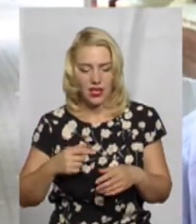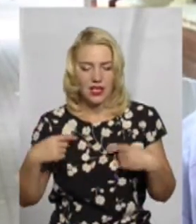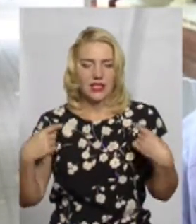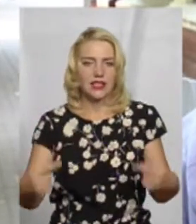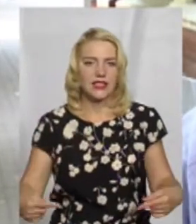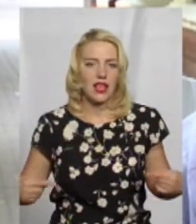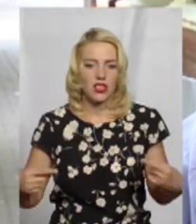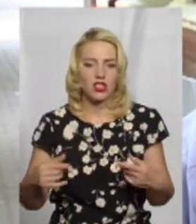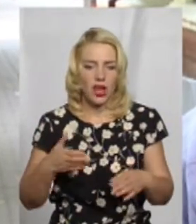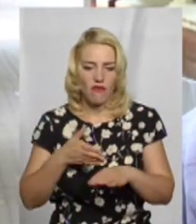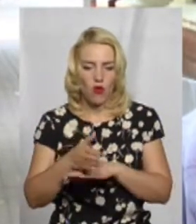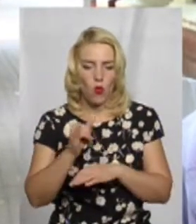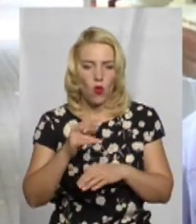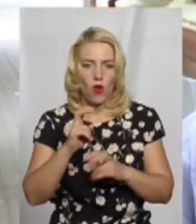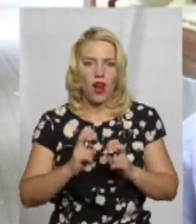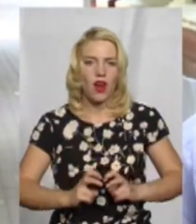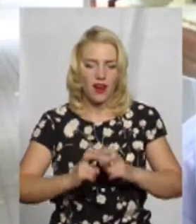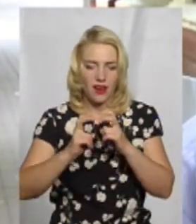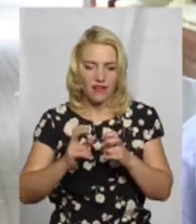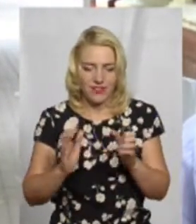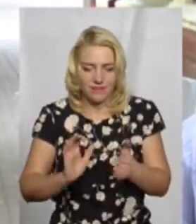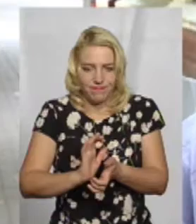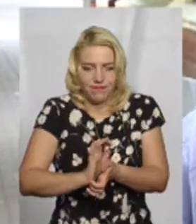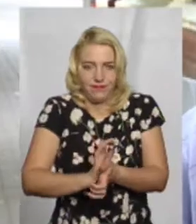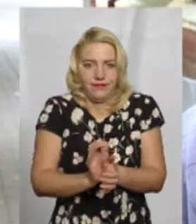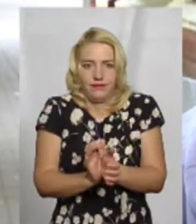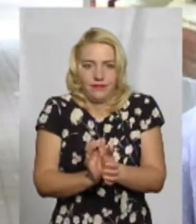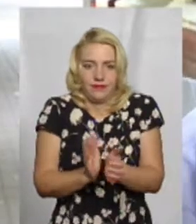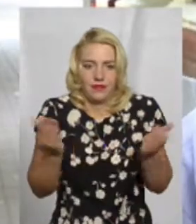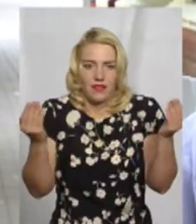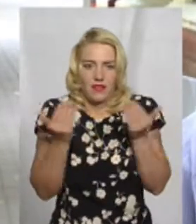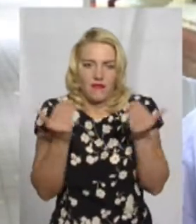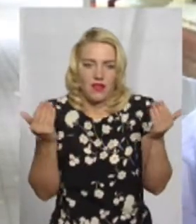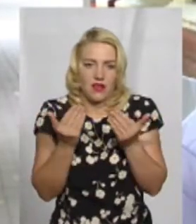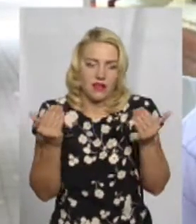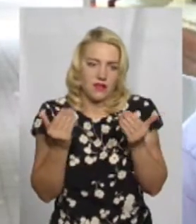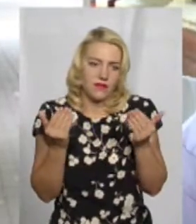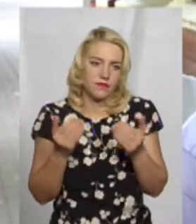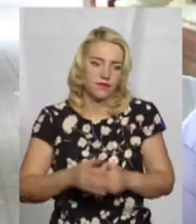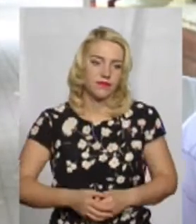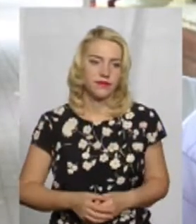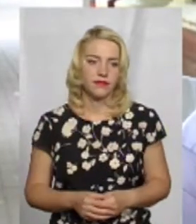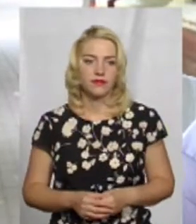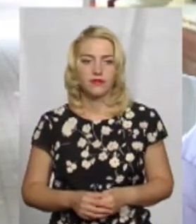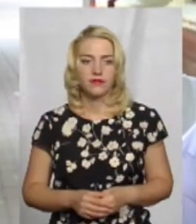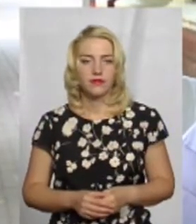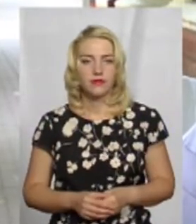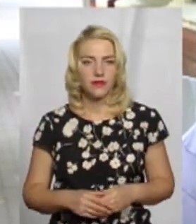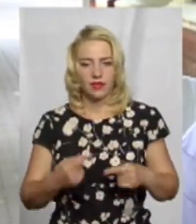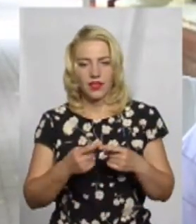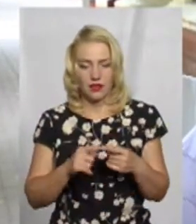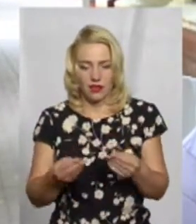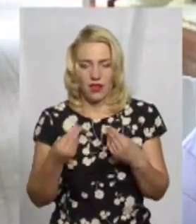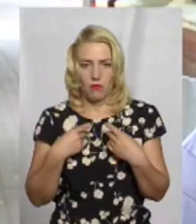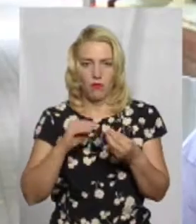це практично візок в притірку входить в двері. теж створює